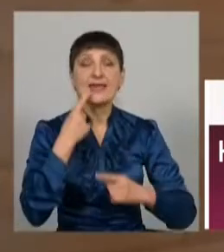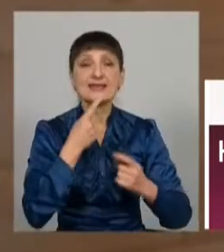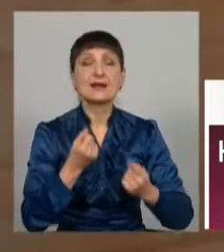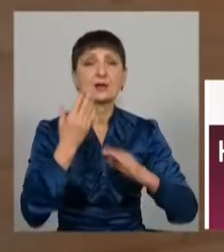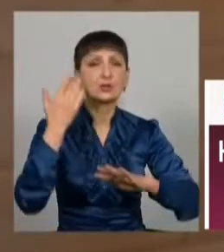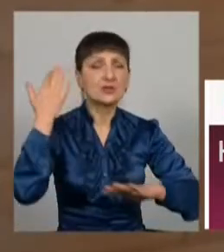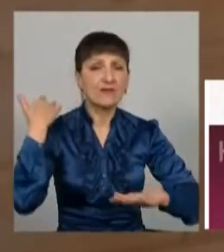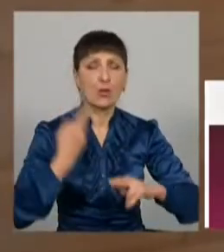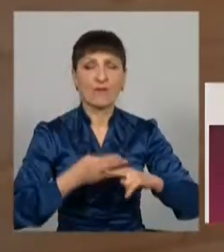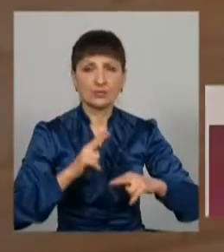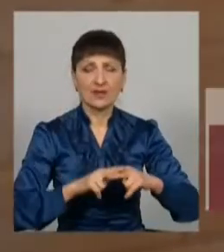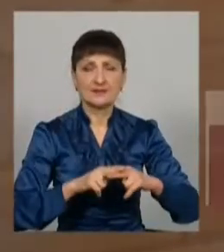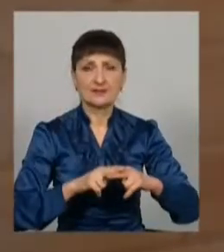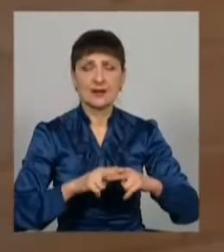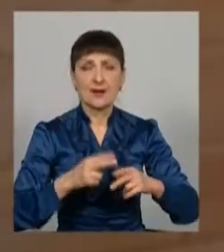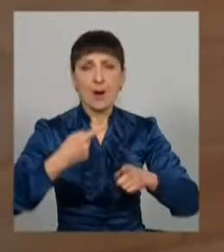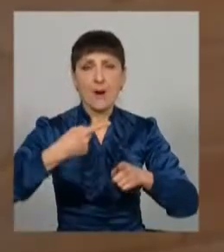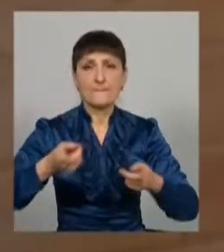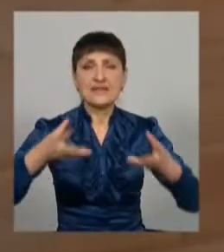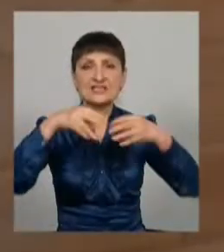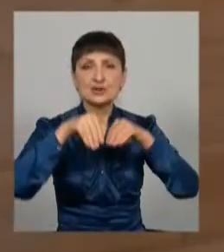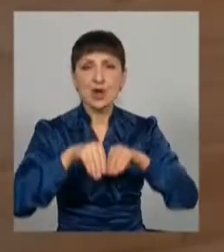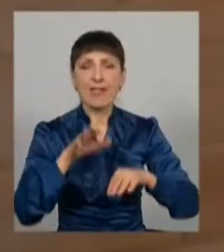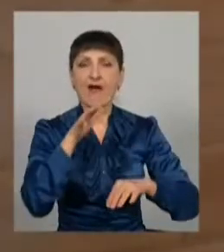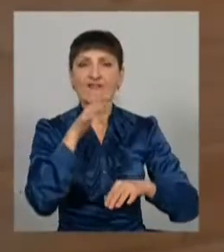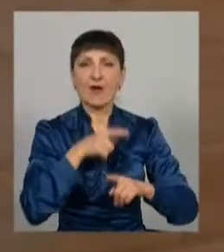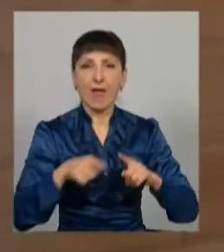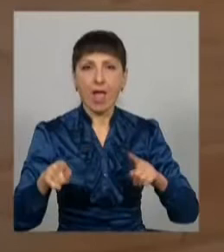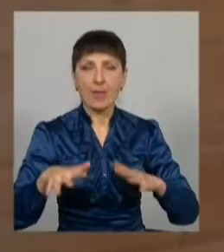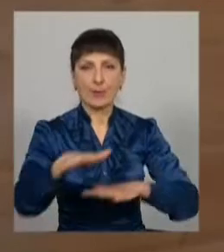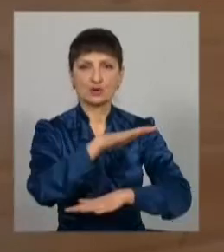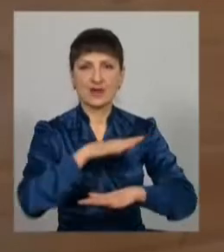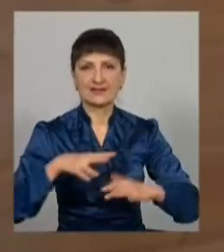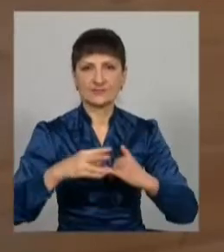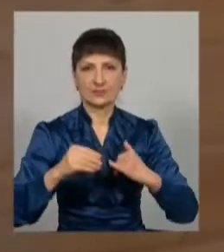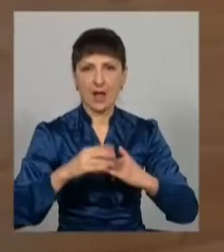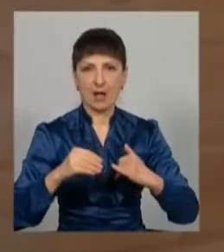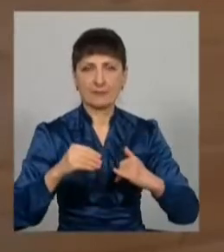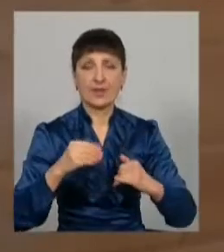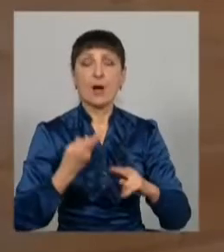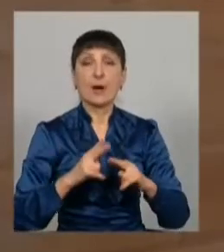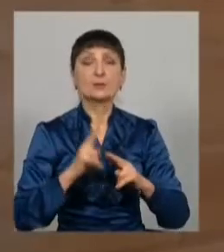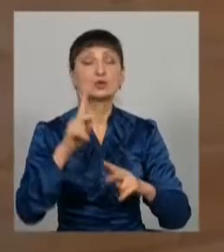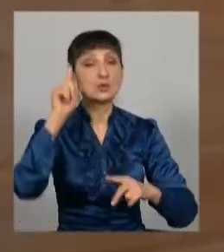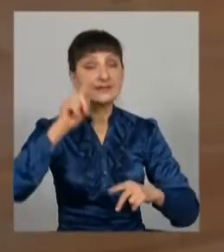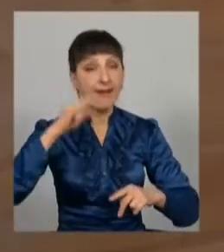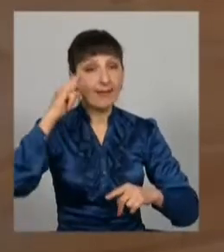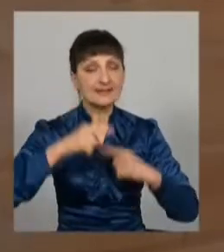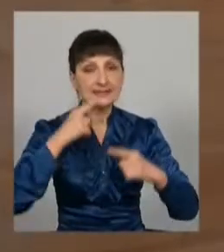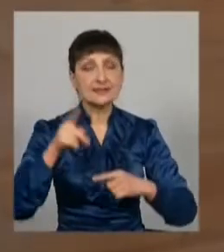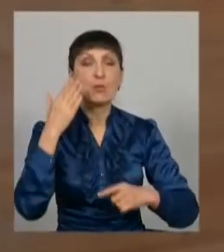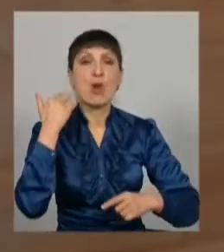этих контекстах пересечения этого большого времени, большого пространства. И поэтому, кто знает казахский язык, ему гораздо